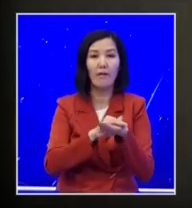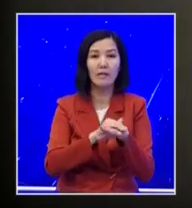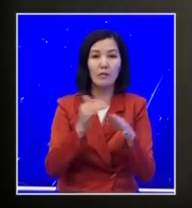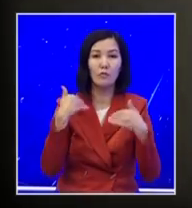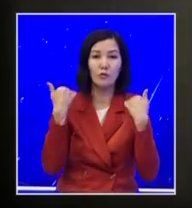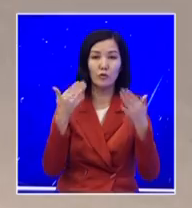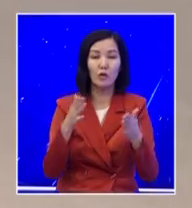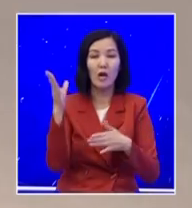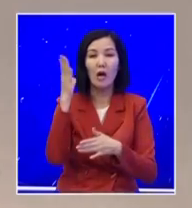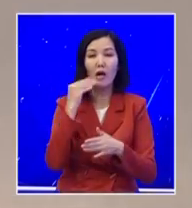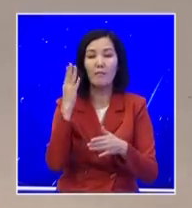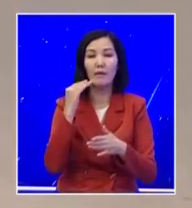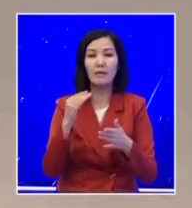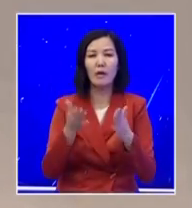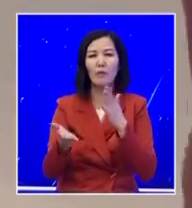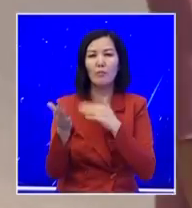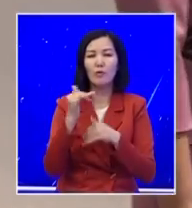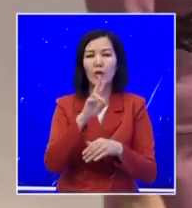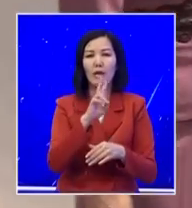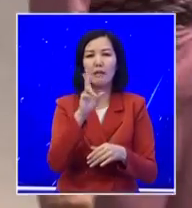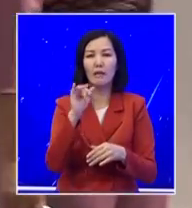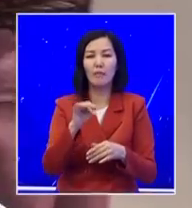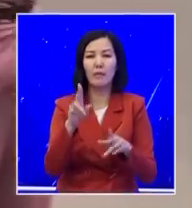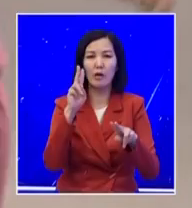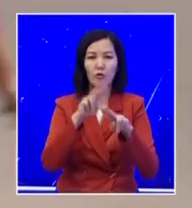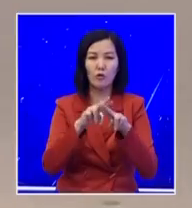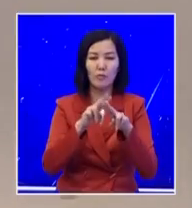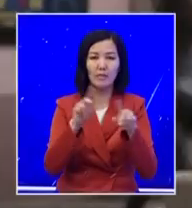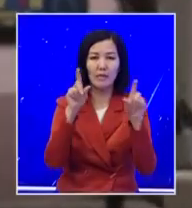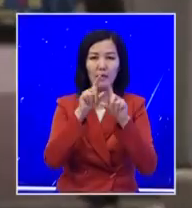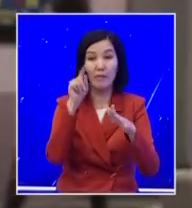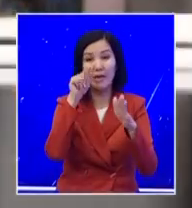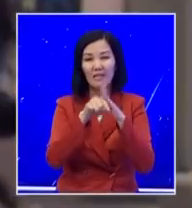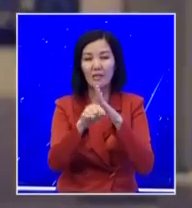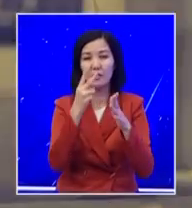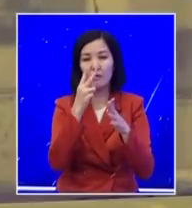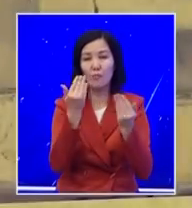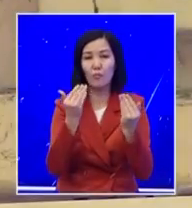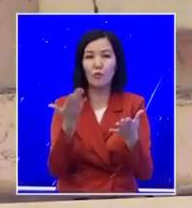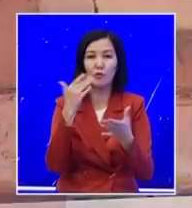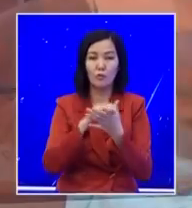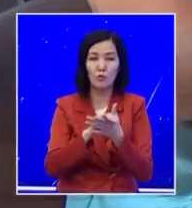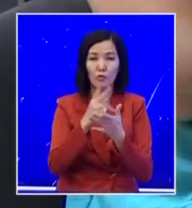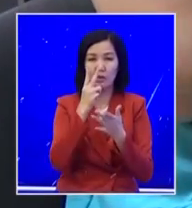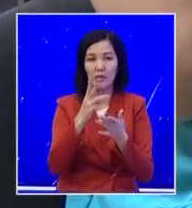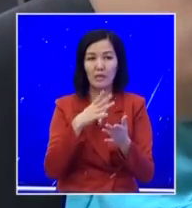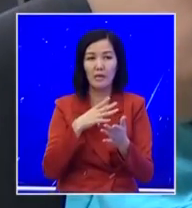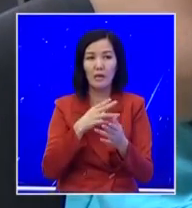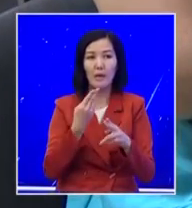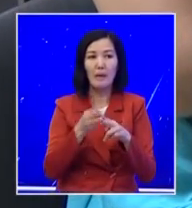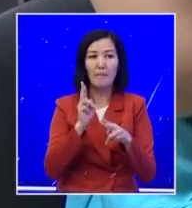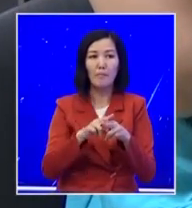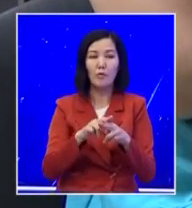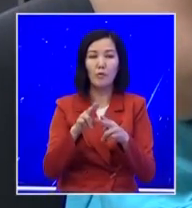ұсынды. Алматыдағы бұрынғы НКВД түрмесі мен НКВД ғимаратына дейін барып бүгінгісін көрсетті. Бұл